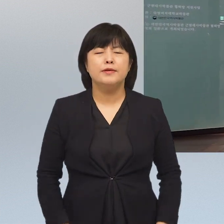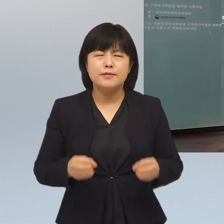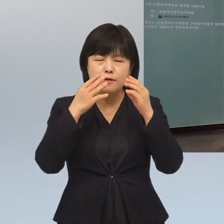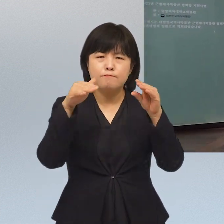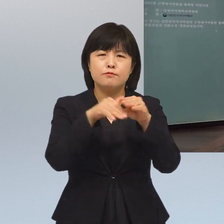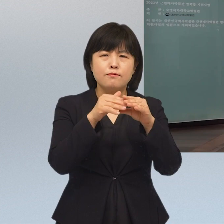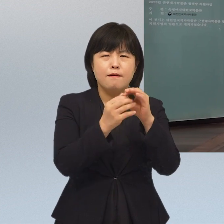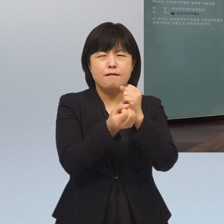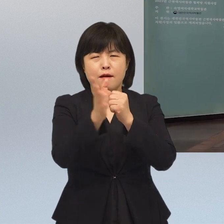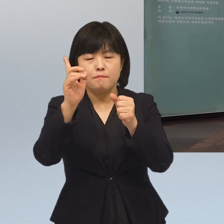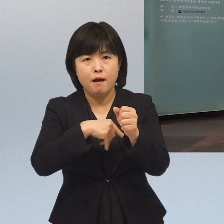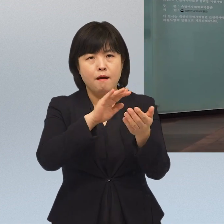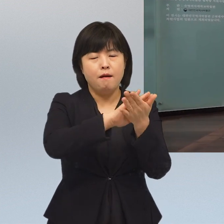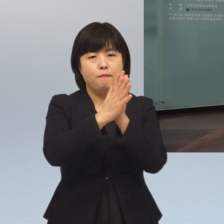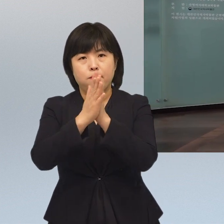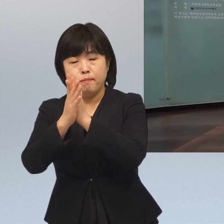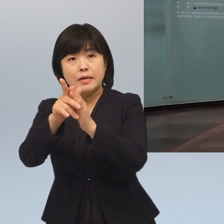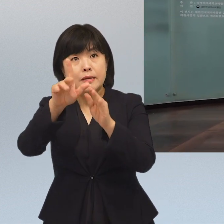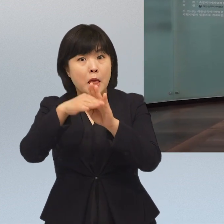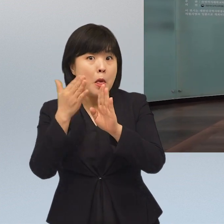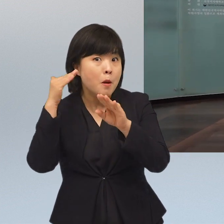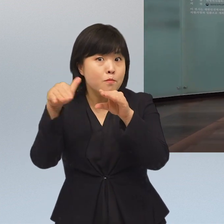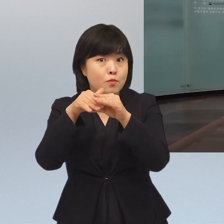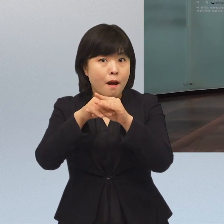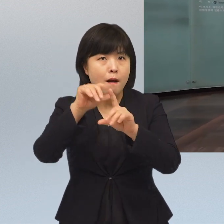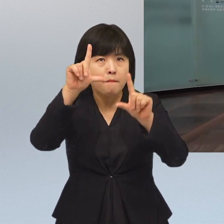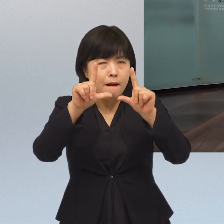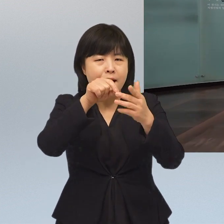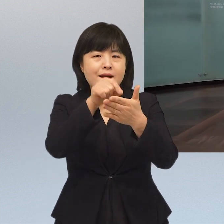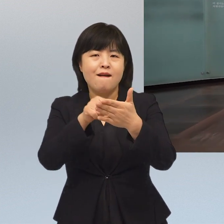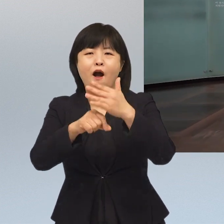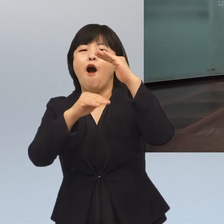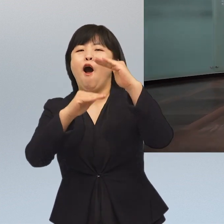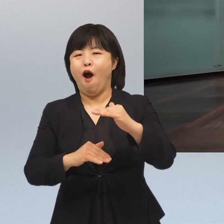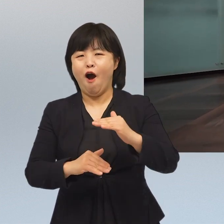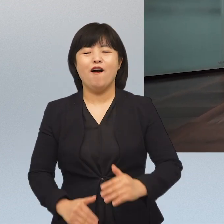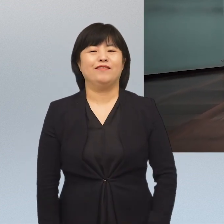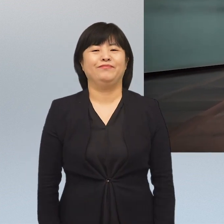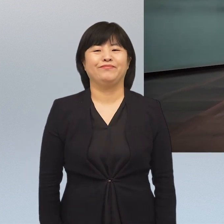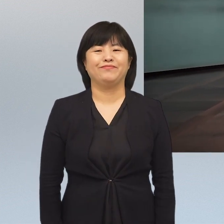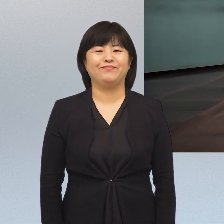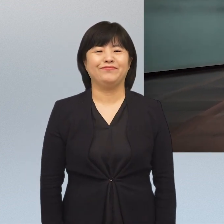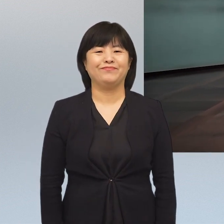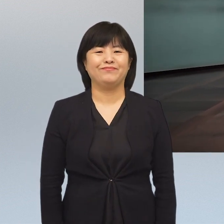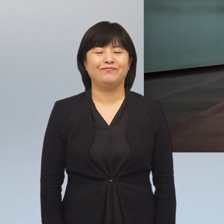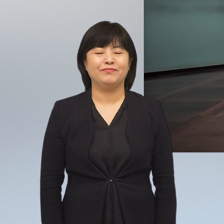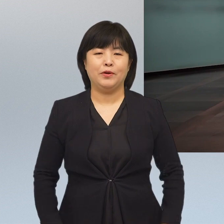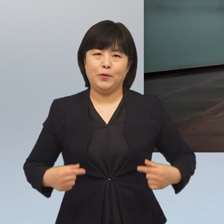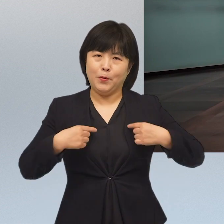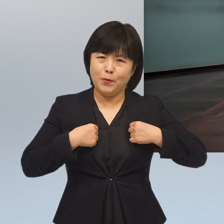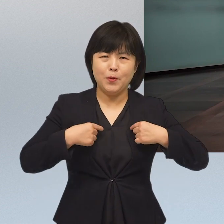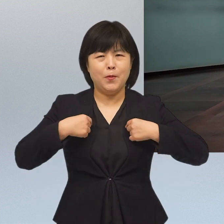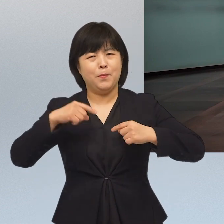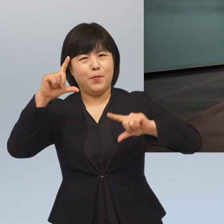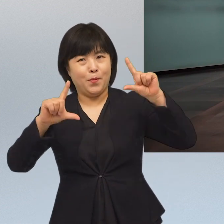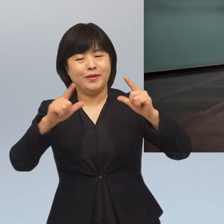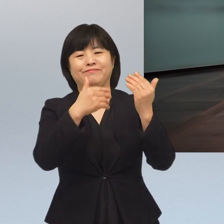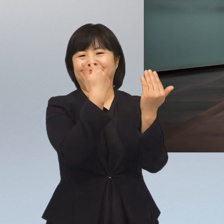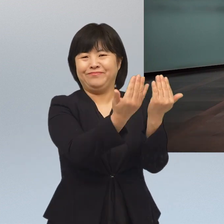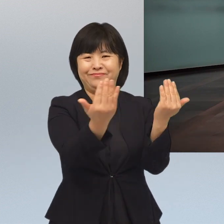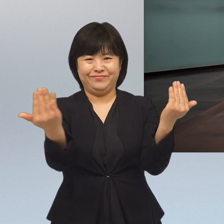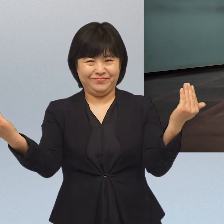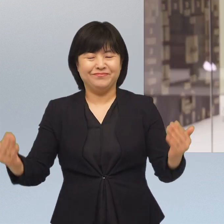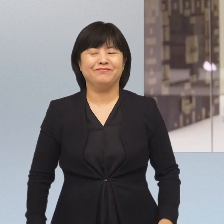박물관. 새로운 문화의 영향을 받아 변화된 근대 문화의 일상을 기록하고 있다. 옷장과 복식에